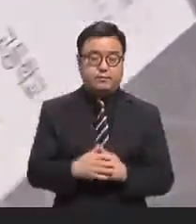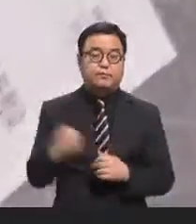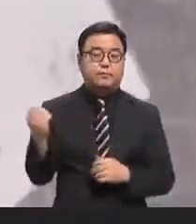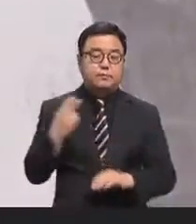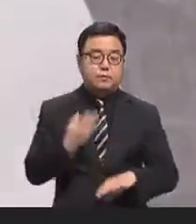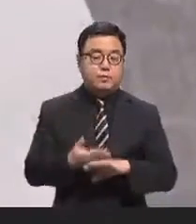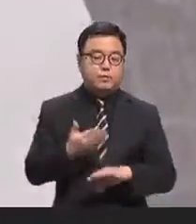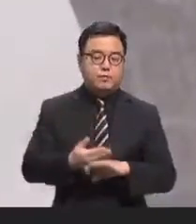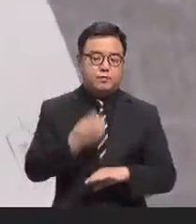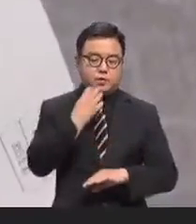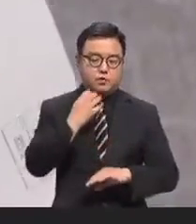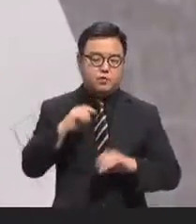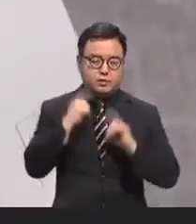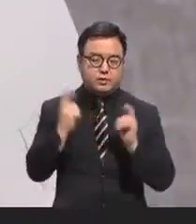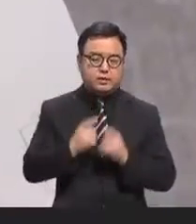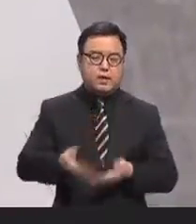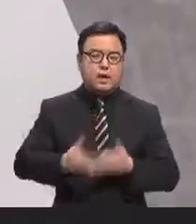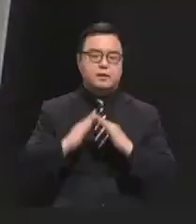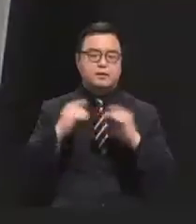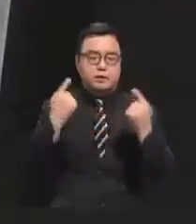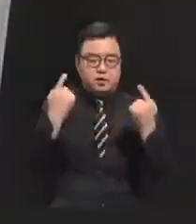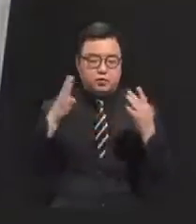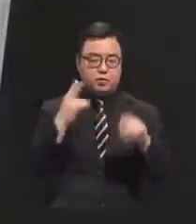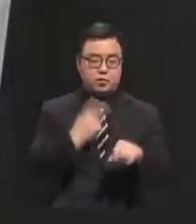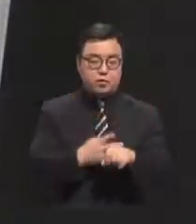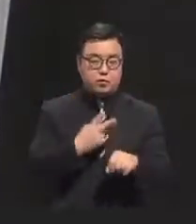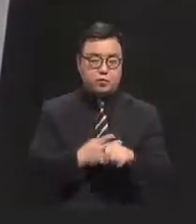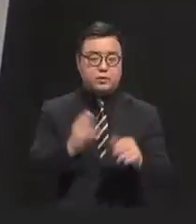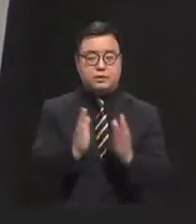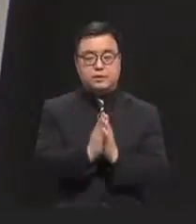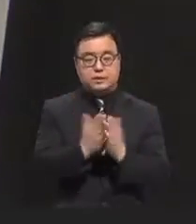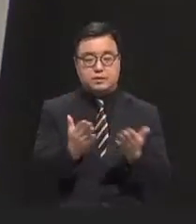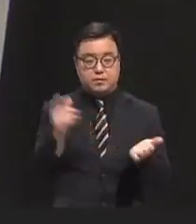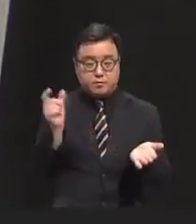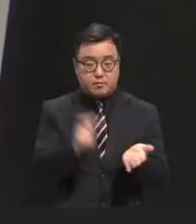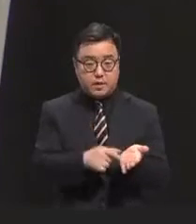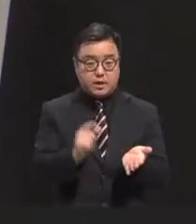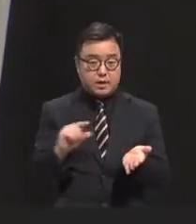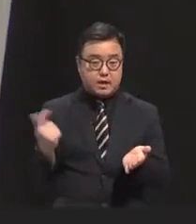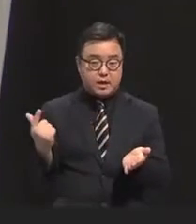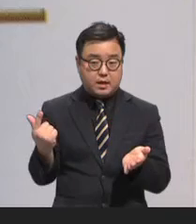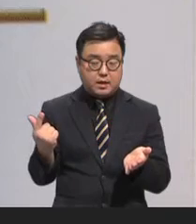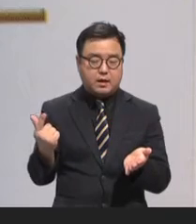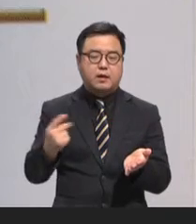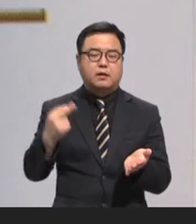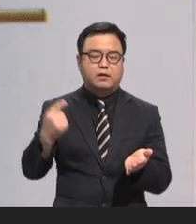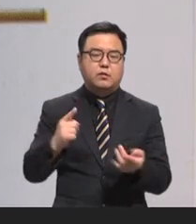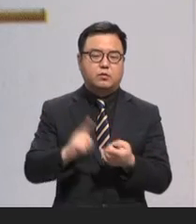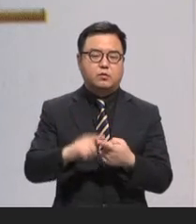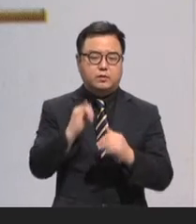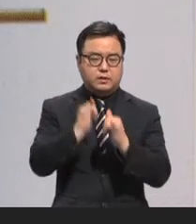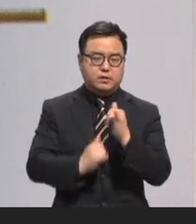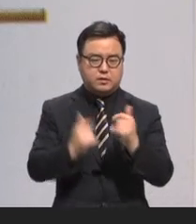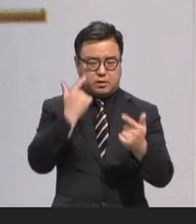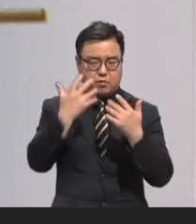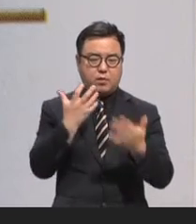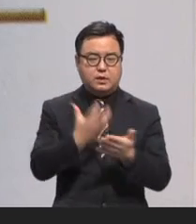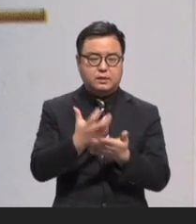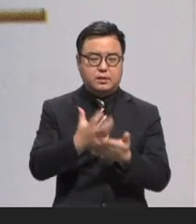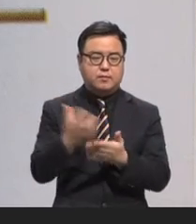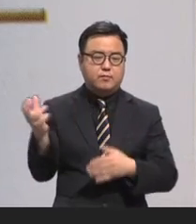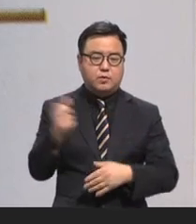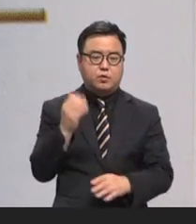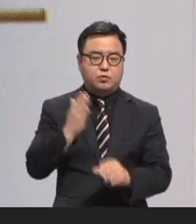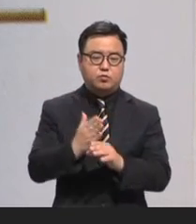또 다른 서울의 사립대 사학과 교수는 교과 3 수록되어 있지 않은 내용이라도 역사적 사료가 분명한 만큼 복수 장